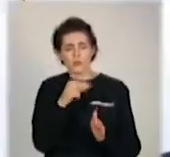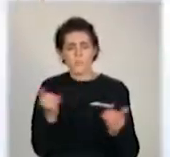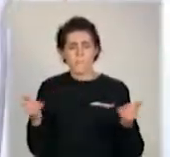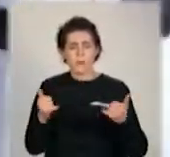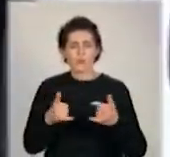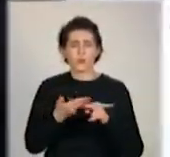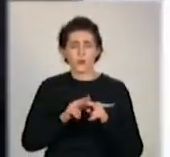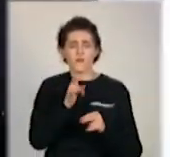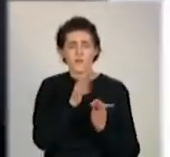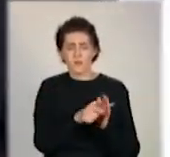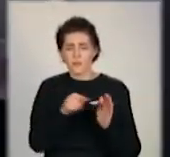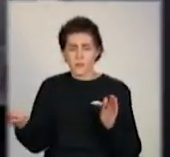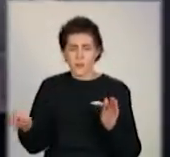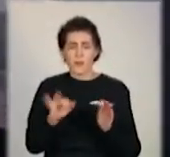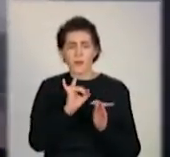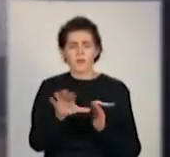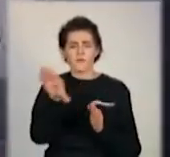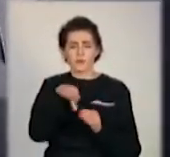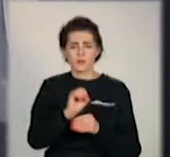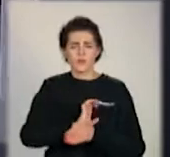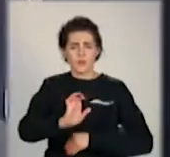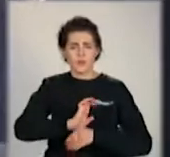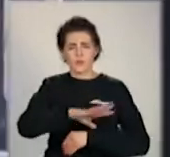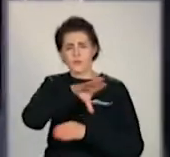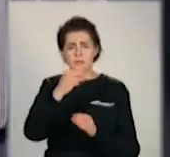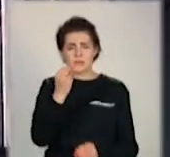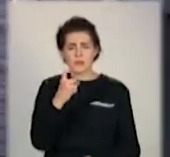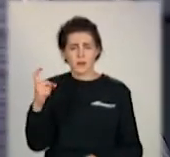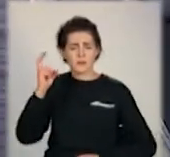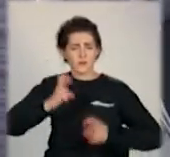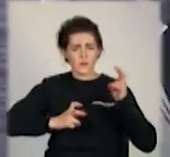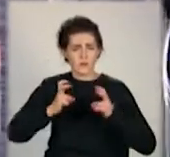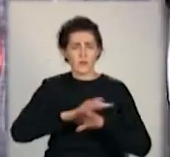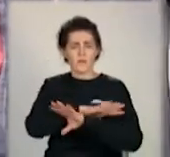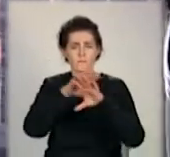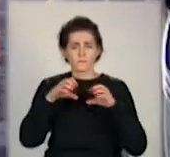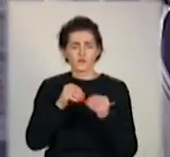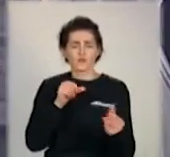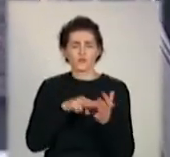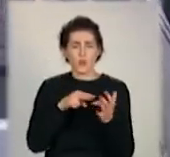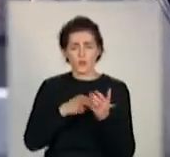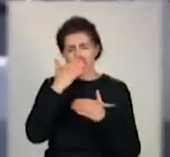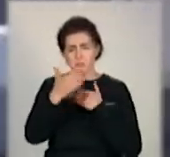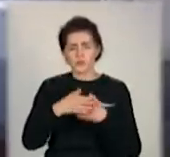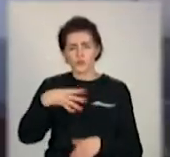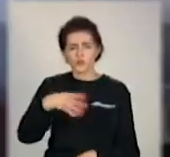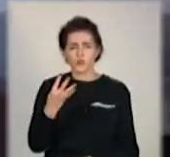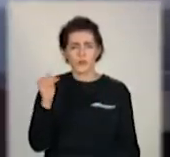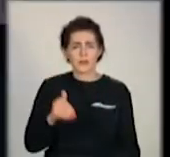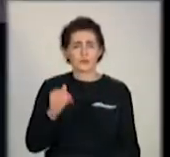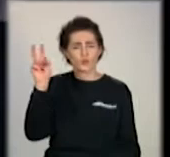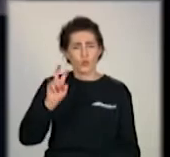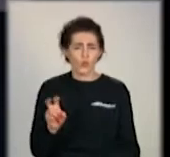металургійних процесів і продукції всіх основних цехів комбінату. Вартість авто приблизно 44 тисячі